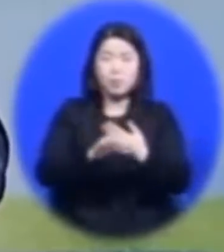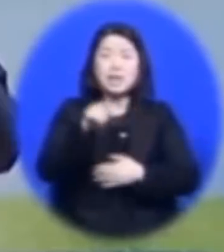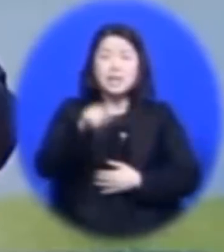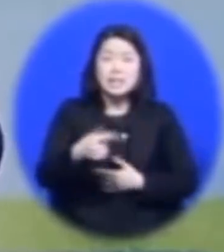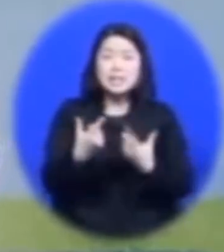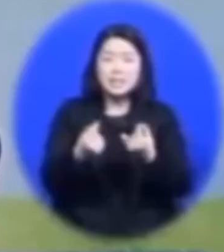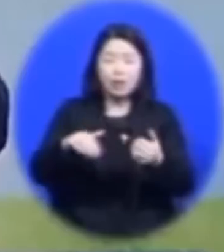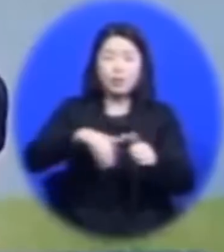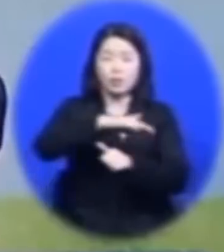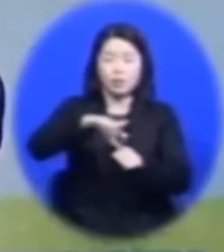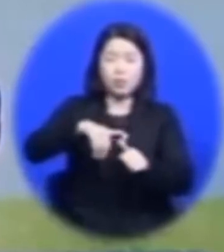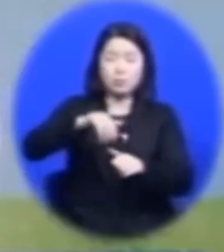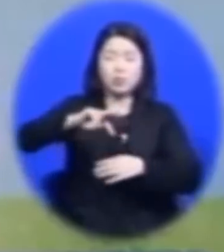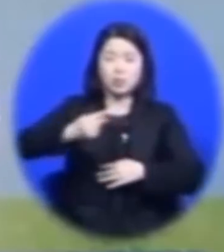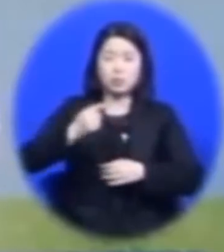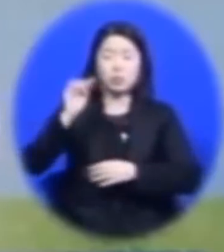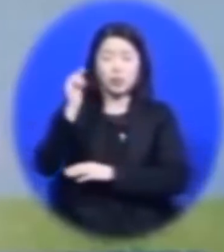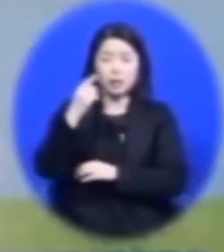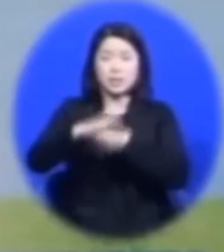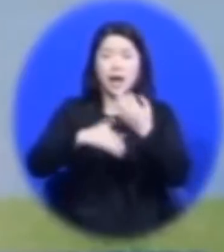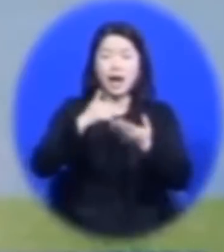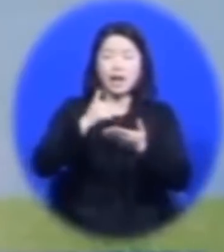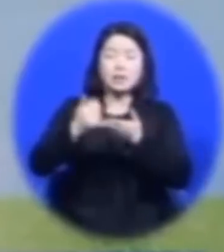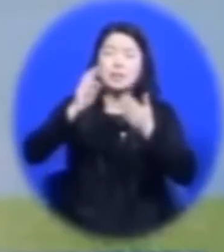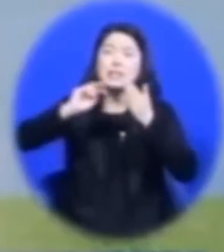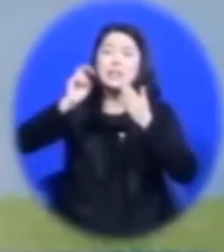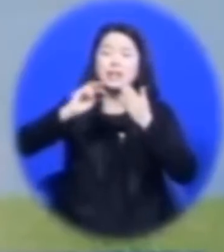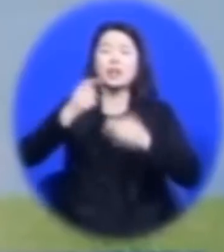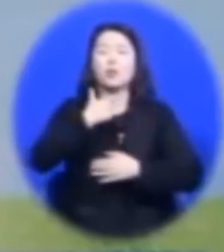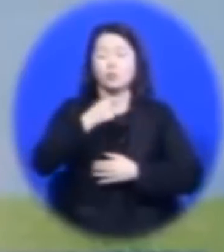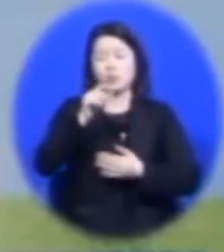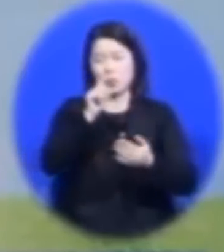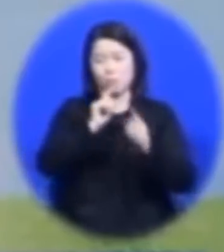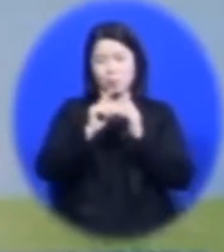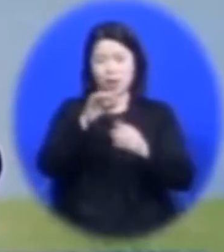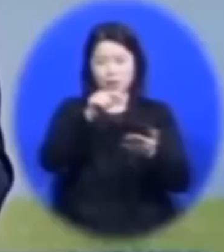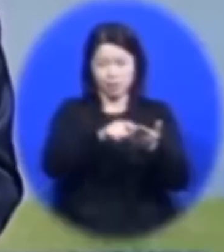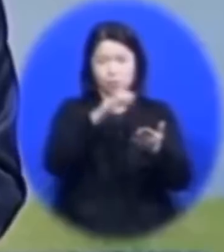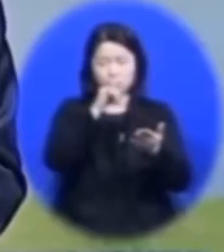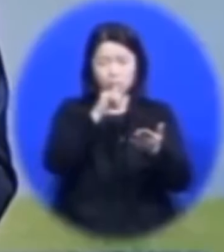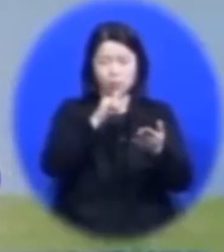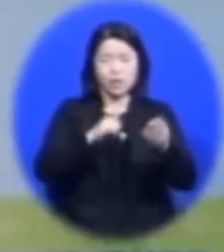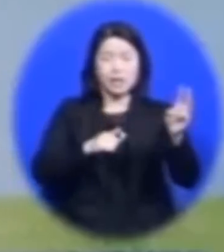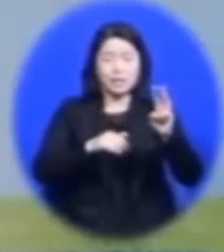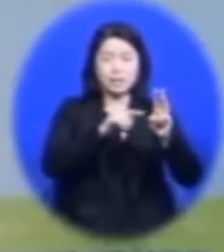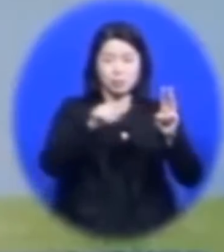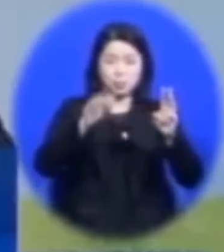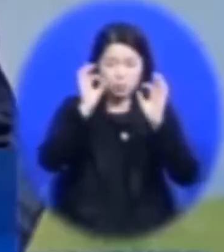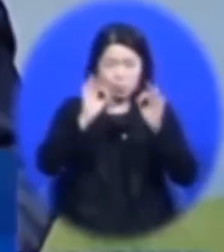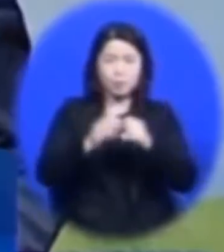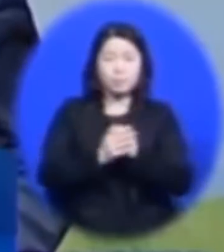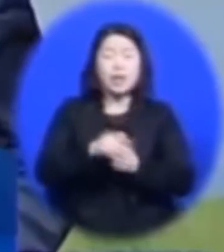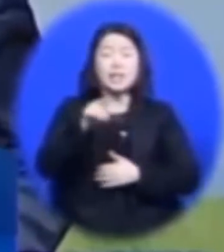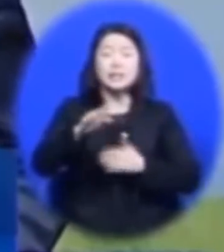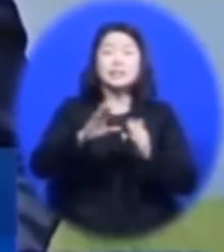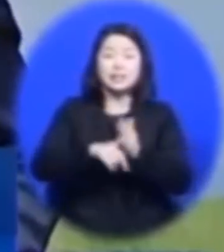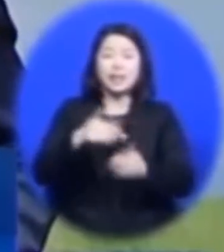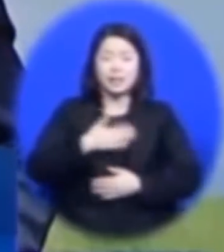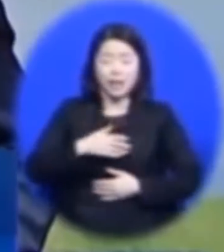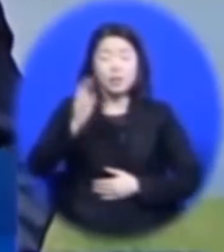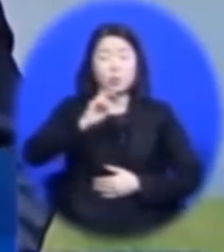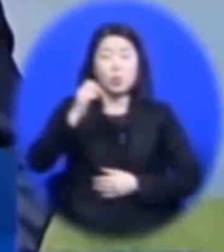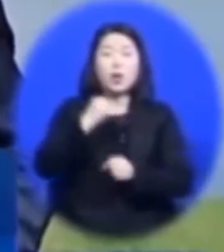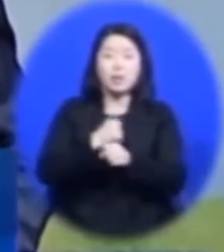형편에서 도 다윗은 하나님을 찬양하게 따고 말합니다 30절 부터 보면 그때 나는 노래를